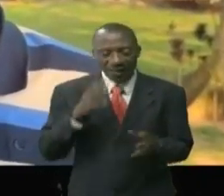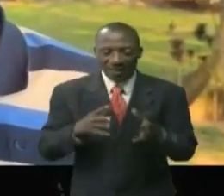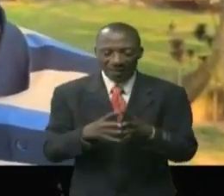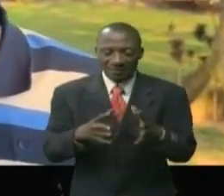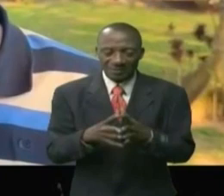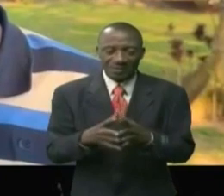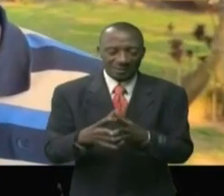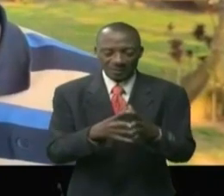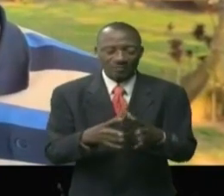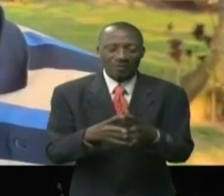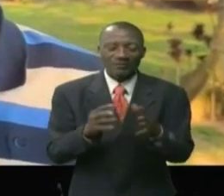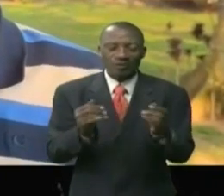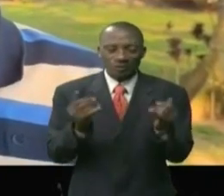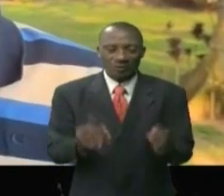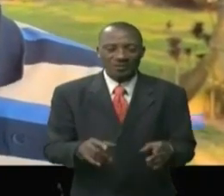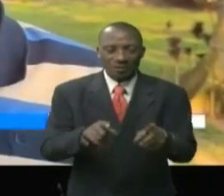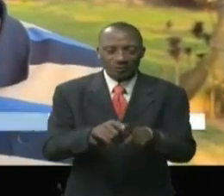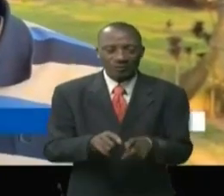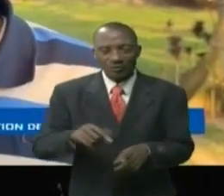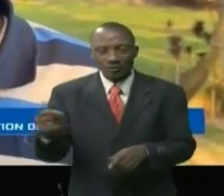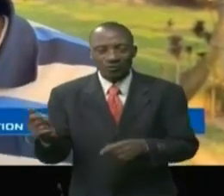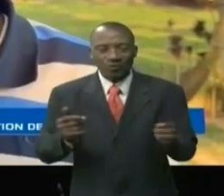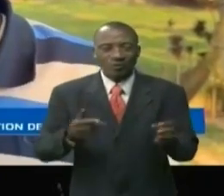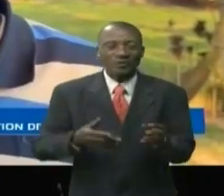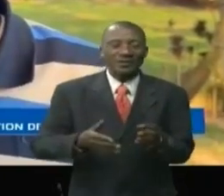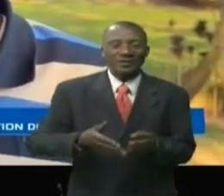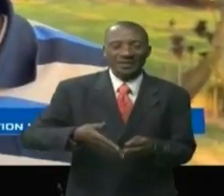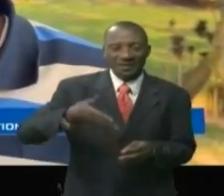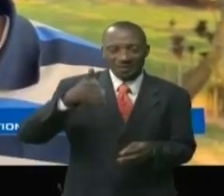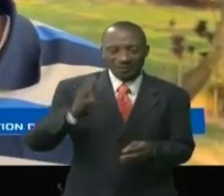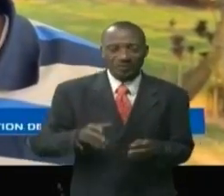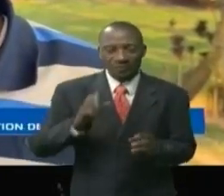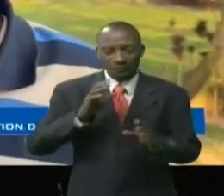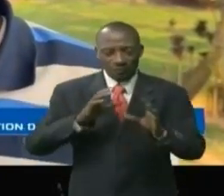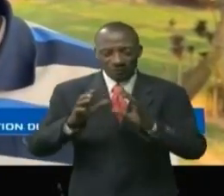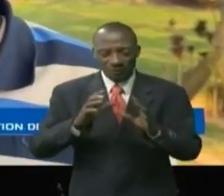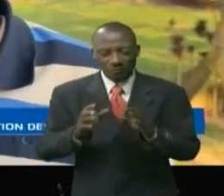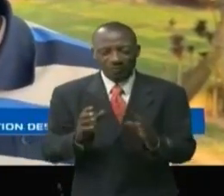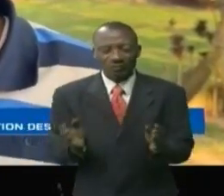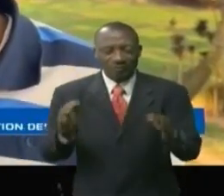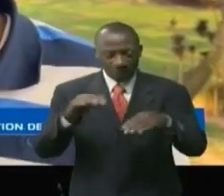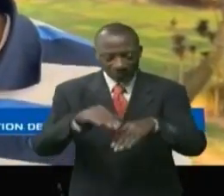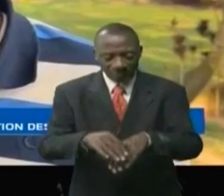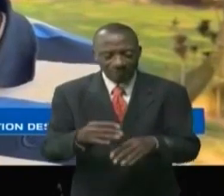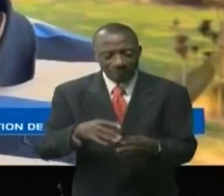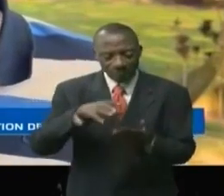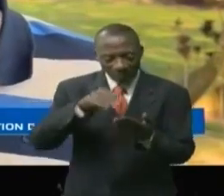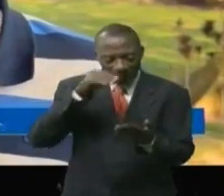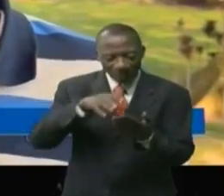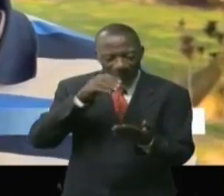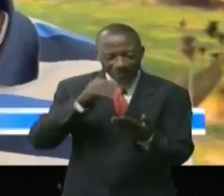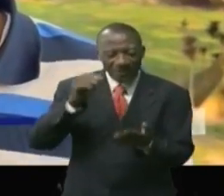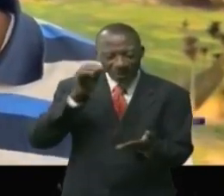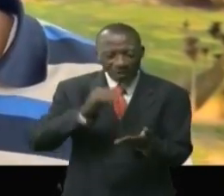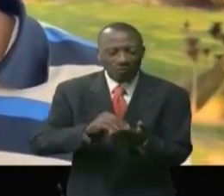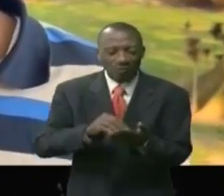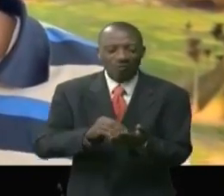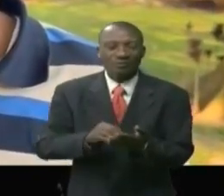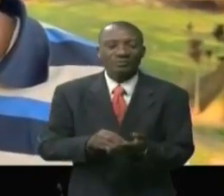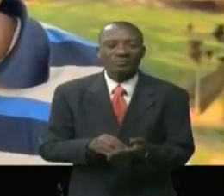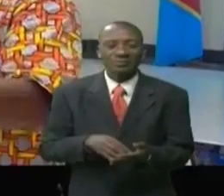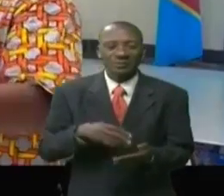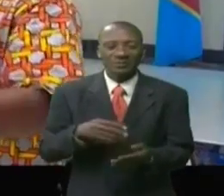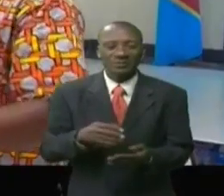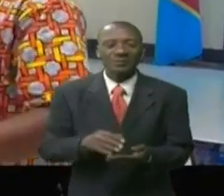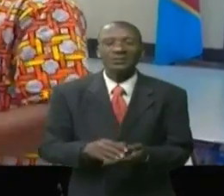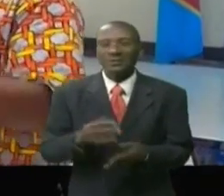ils doivent être interconnectés parce qu'il s'agit de formaliser un argumentaire qui puisse être un argumentaire qui rassure et qui donne de l'espoir au